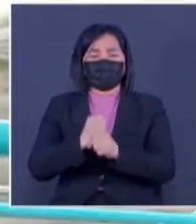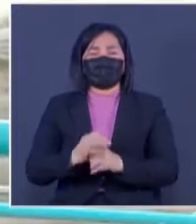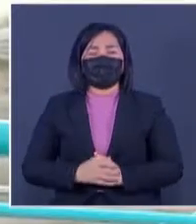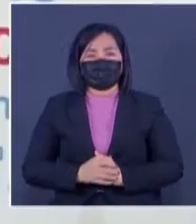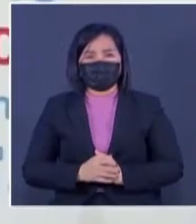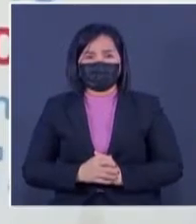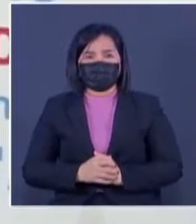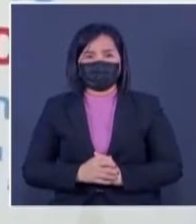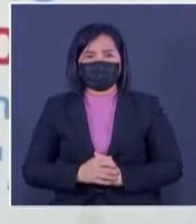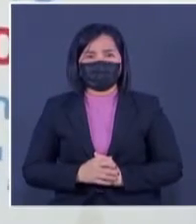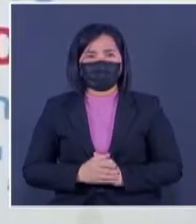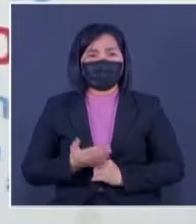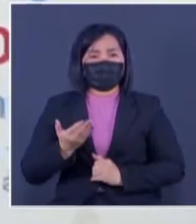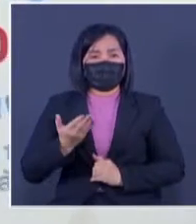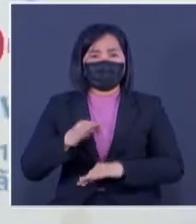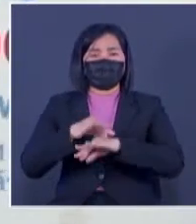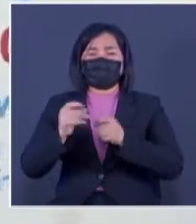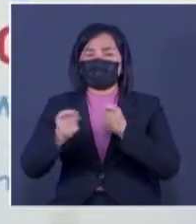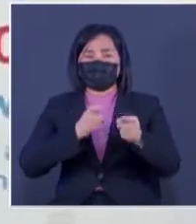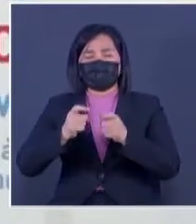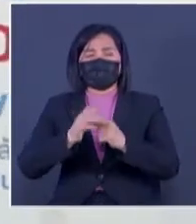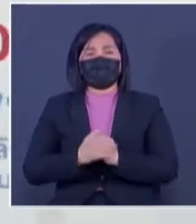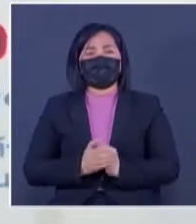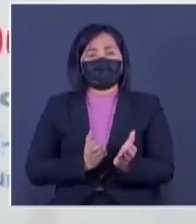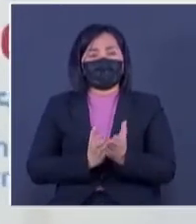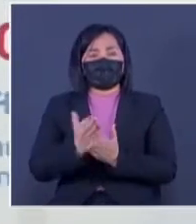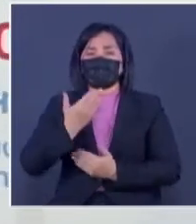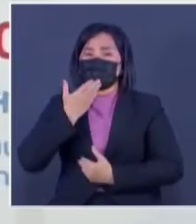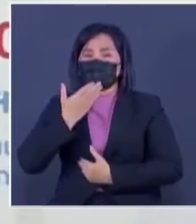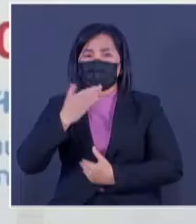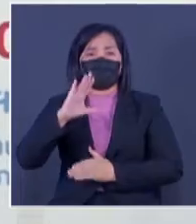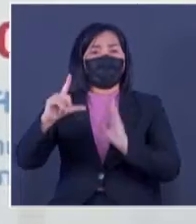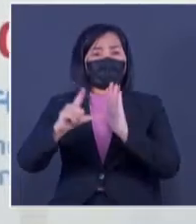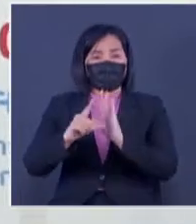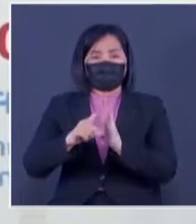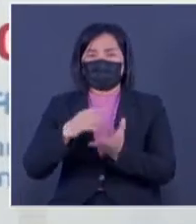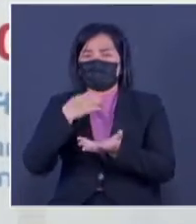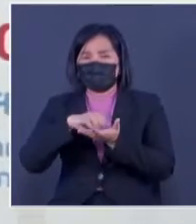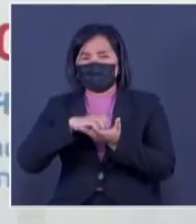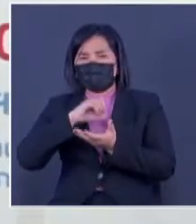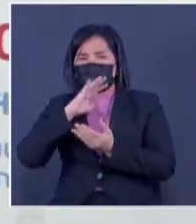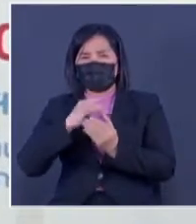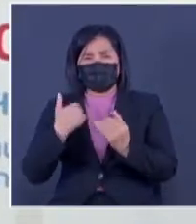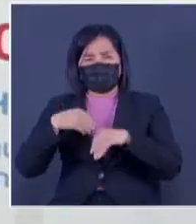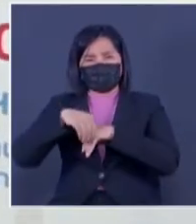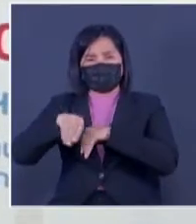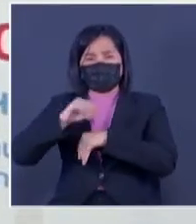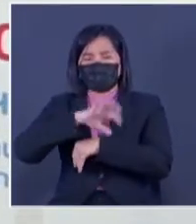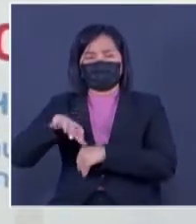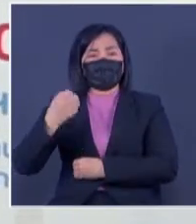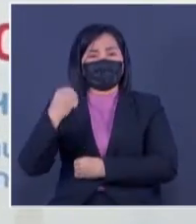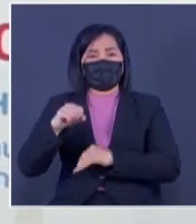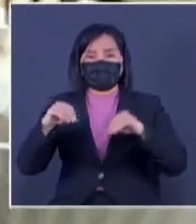จิราอิงคโรจน์ฤทธิ์ครับผู้จัดการอาวุโสแผนกความยั่งยืนองค์กรโลตัสกล่าวว่าโลตัสได้ใช้10สาขาที่ตั้งอ